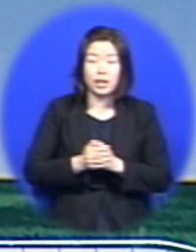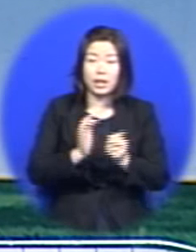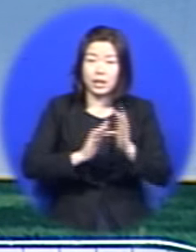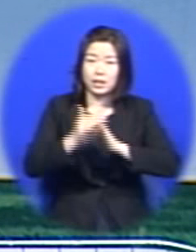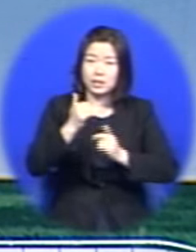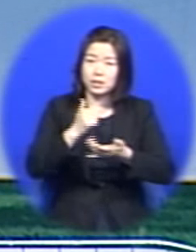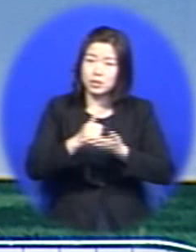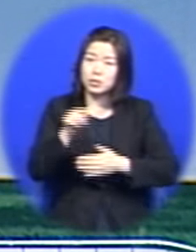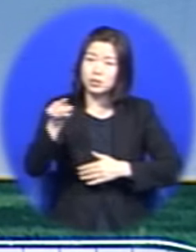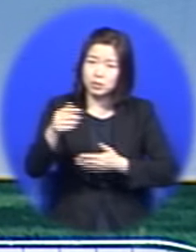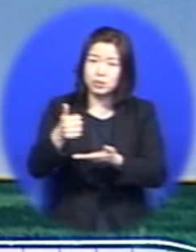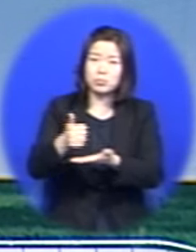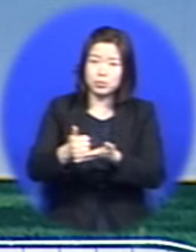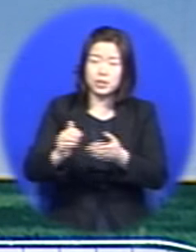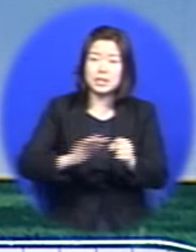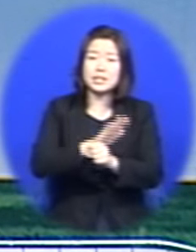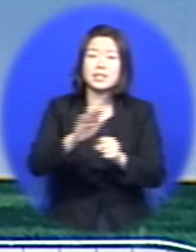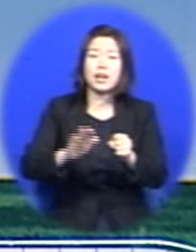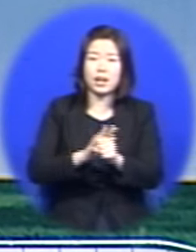예수님 그분이 사랑이십니까?